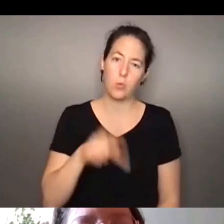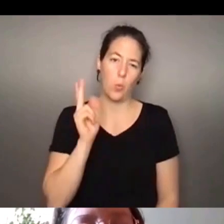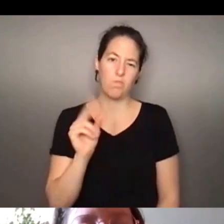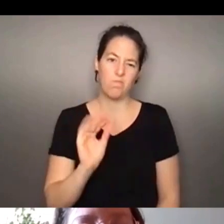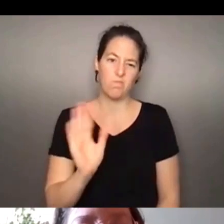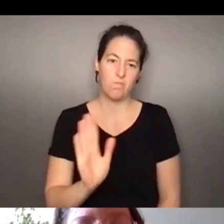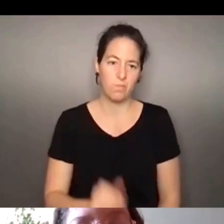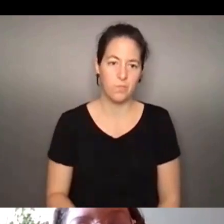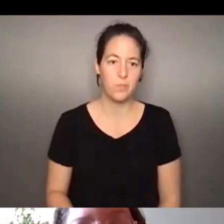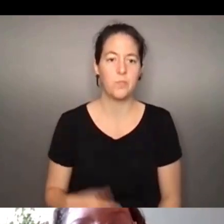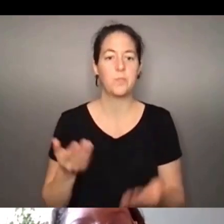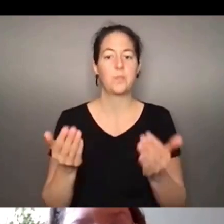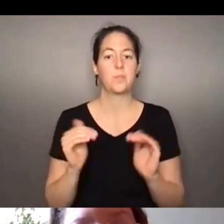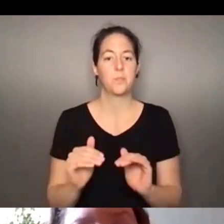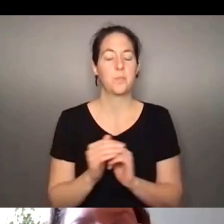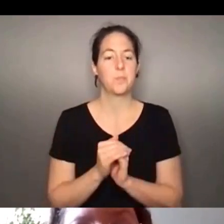Et puis,